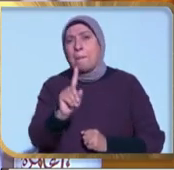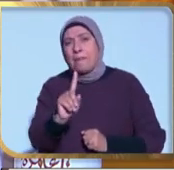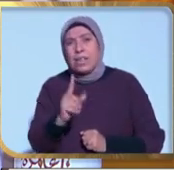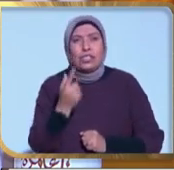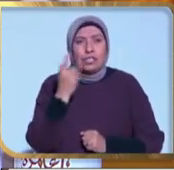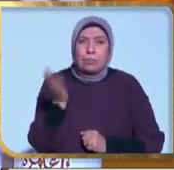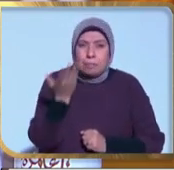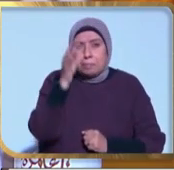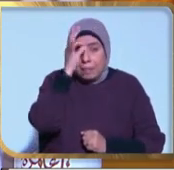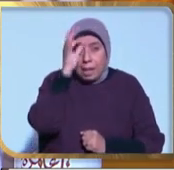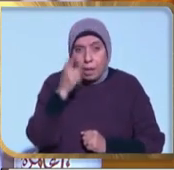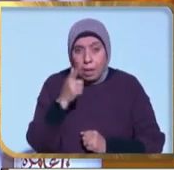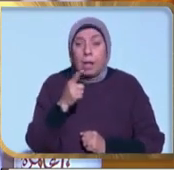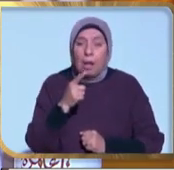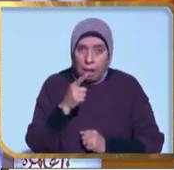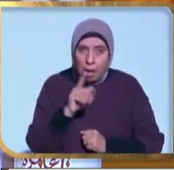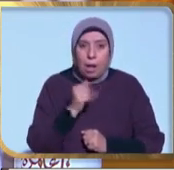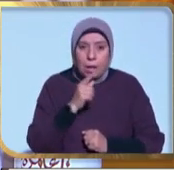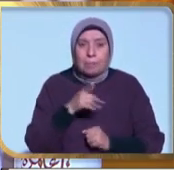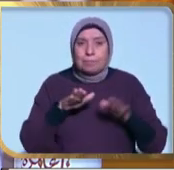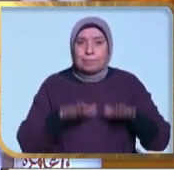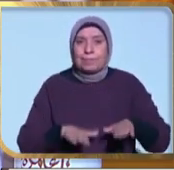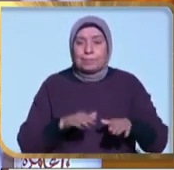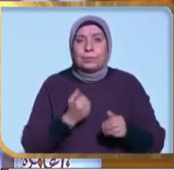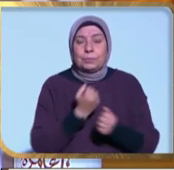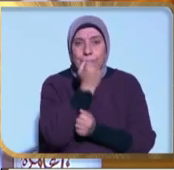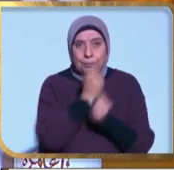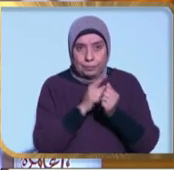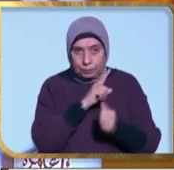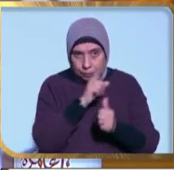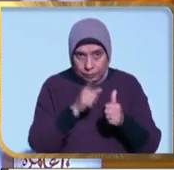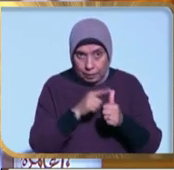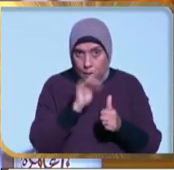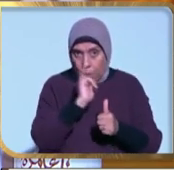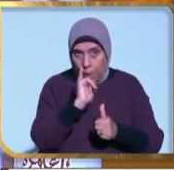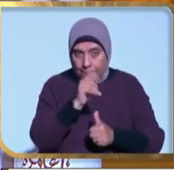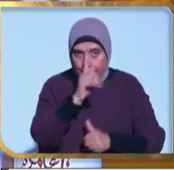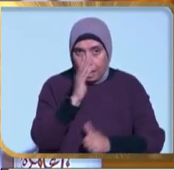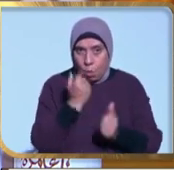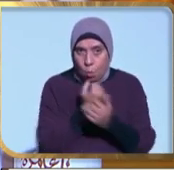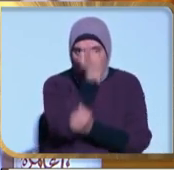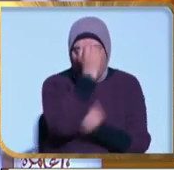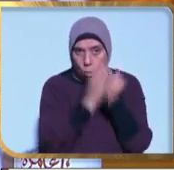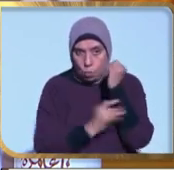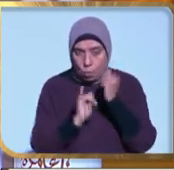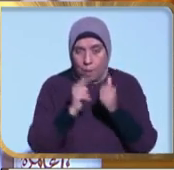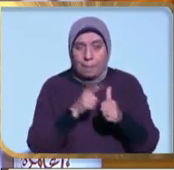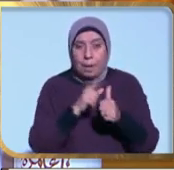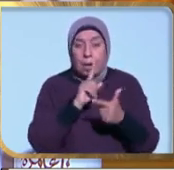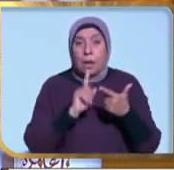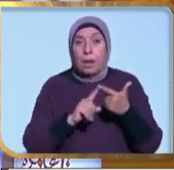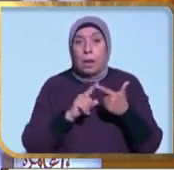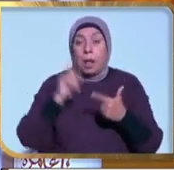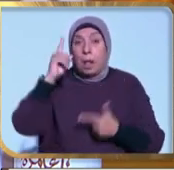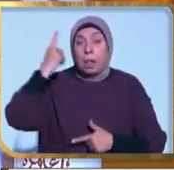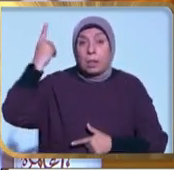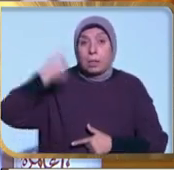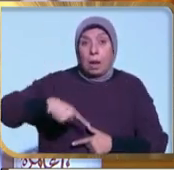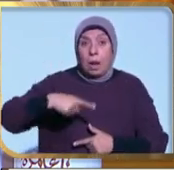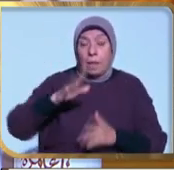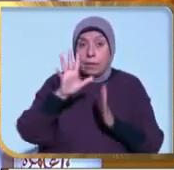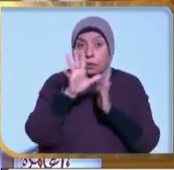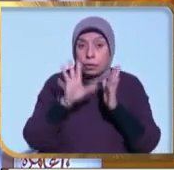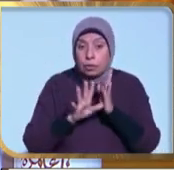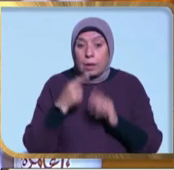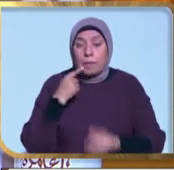الثانيه المهمه ان التكاليف الشرعيه معلقه على الاستطاعه لقول